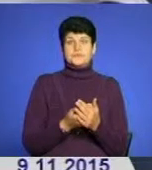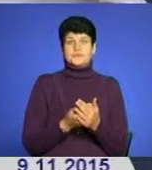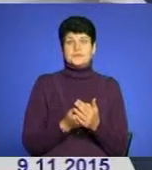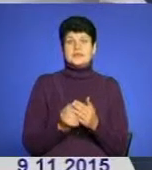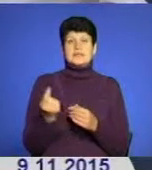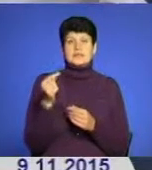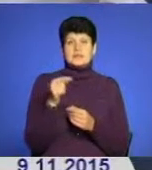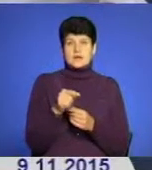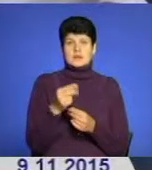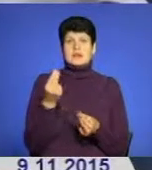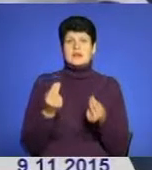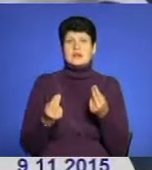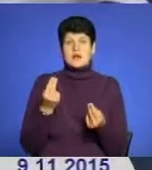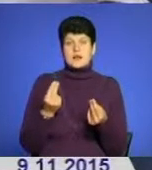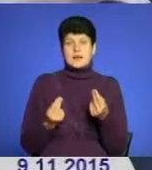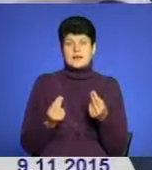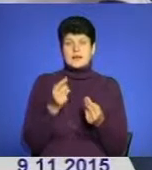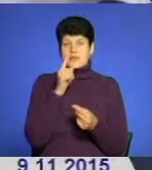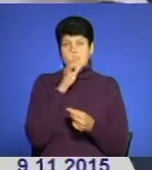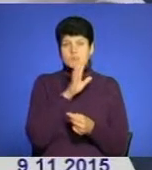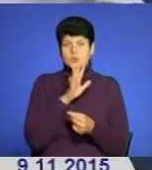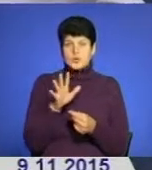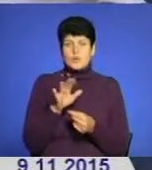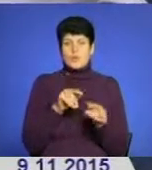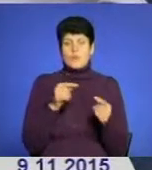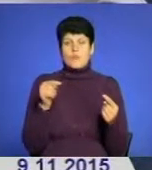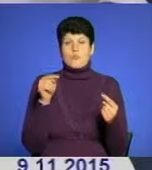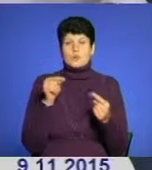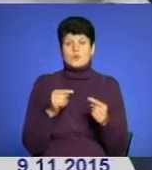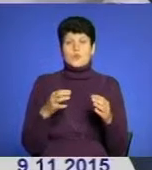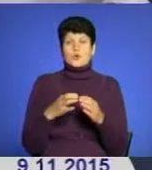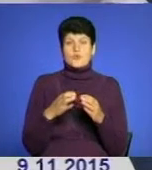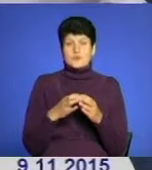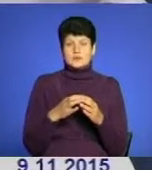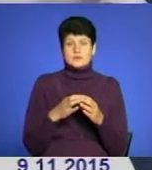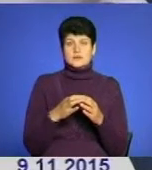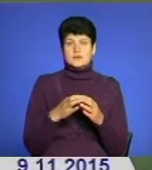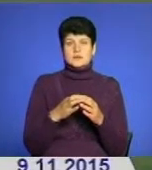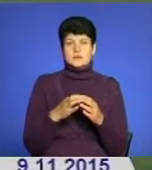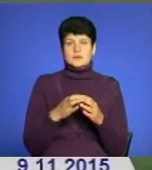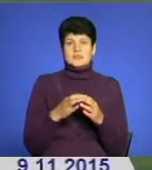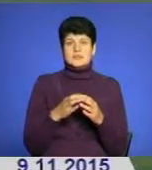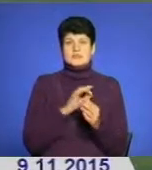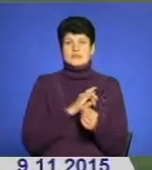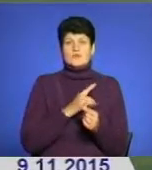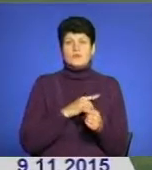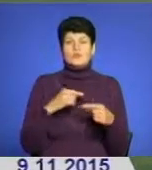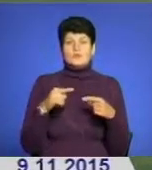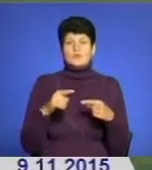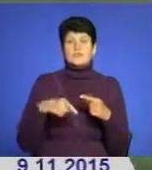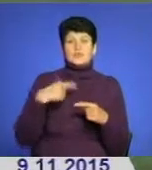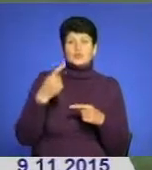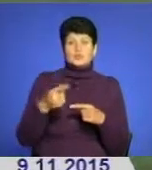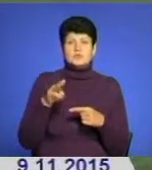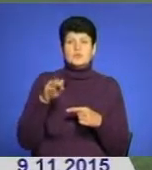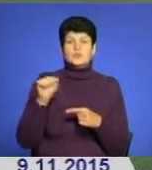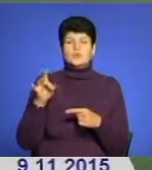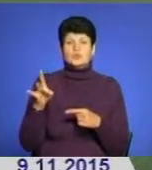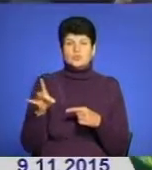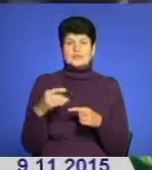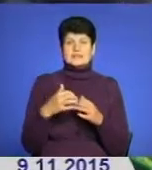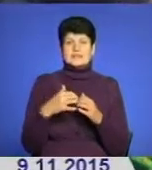так играли неплохо против команды, которая проповедует силовой футбол. У наступному турі чемпіонату України з футболу